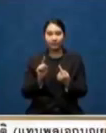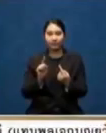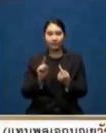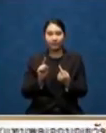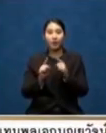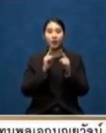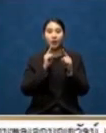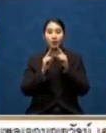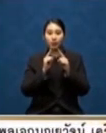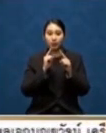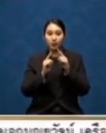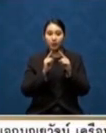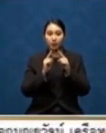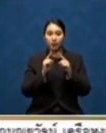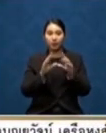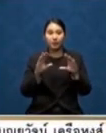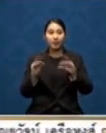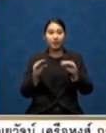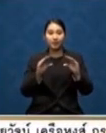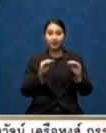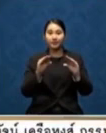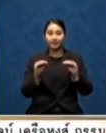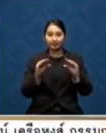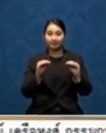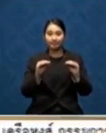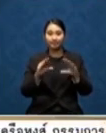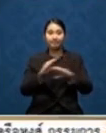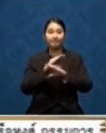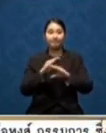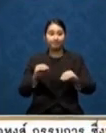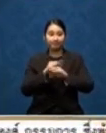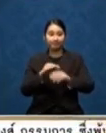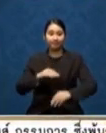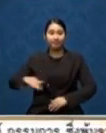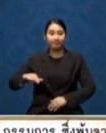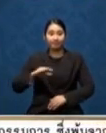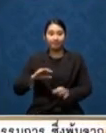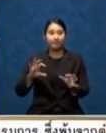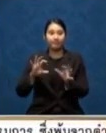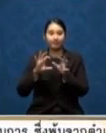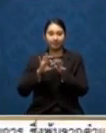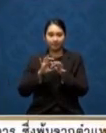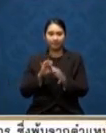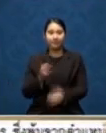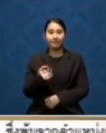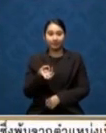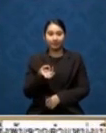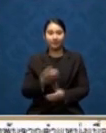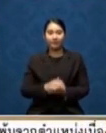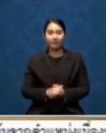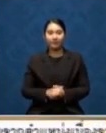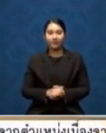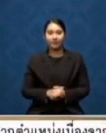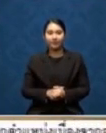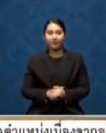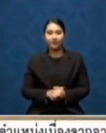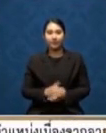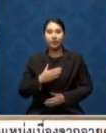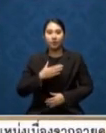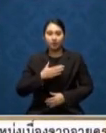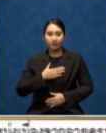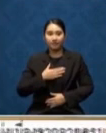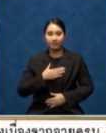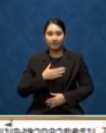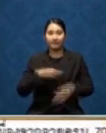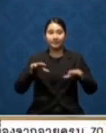วก็พูดคุยกับท่านสมาชิกที่เกี่ยวข้องสักเล็กน้อยครับท่านประธานครับผมยอมรับว่า